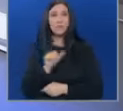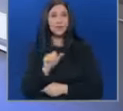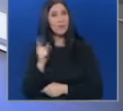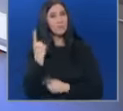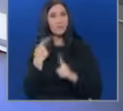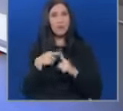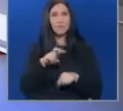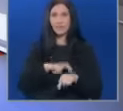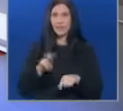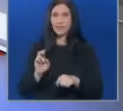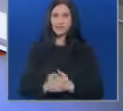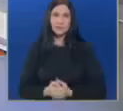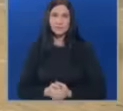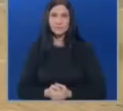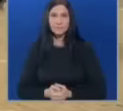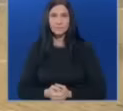Александрова. Първо към Деси.